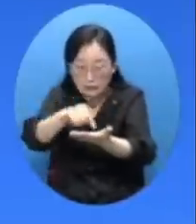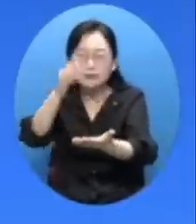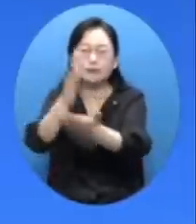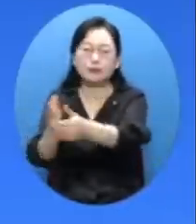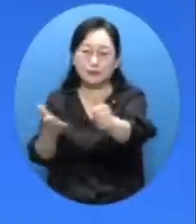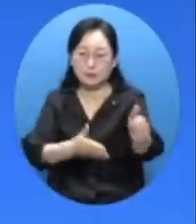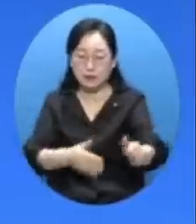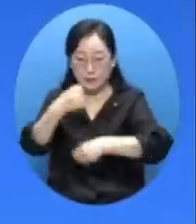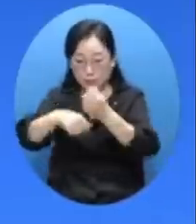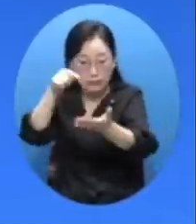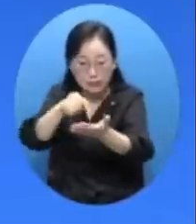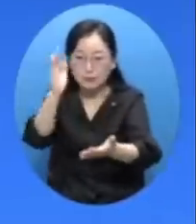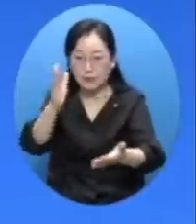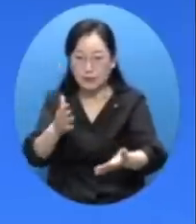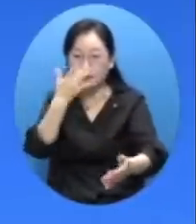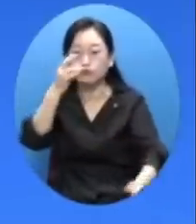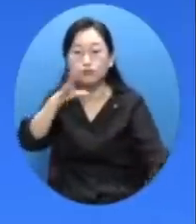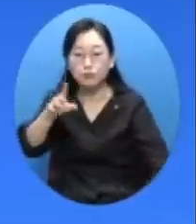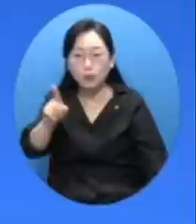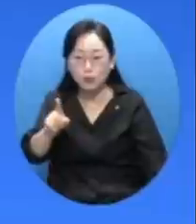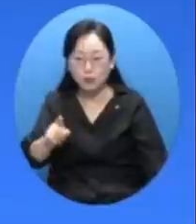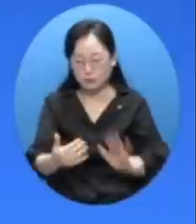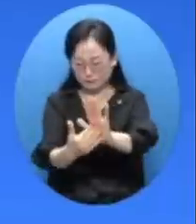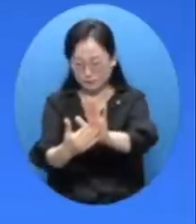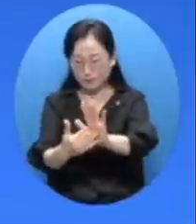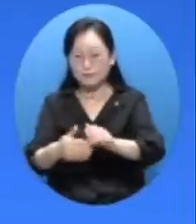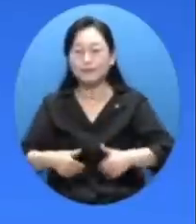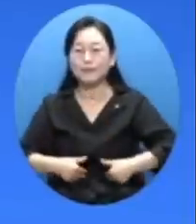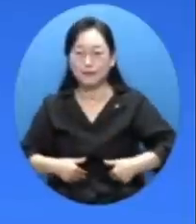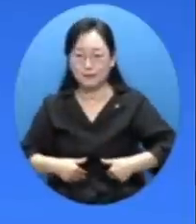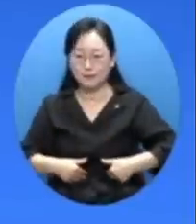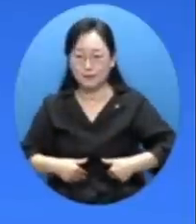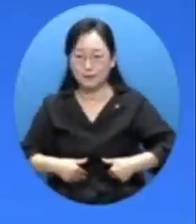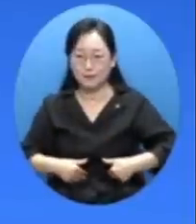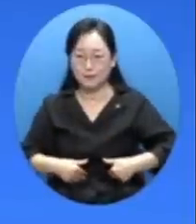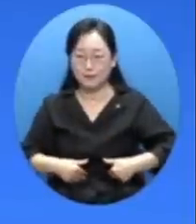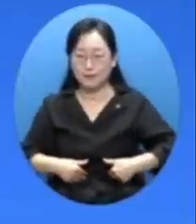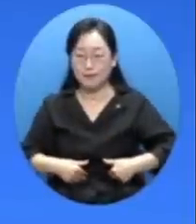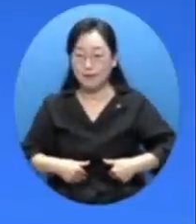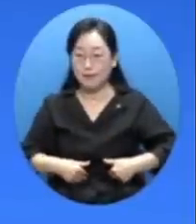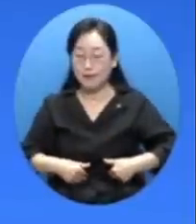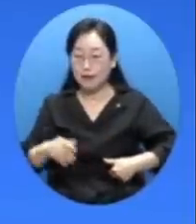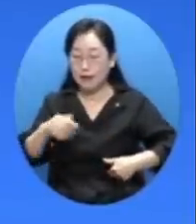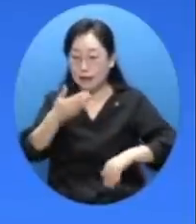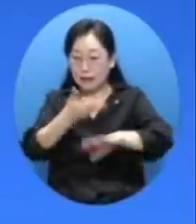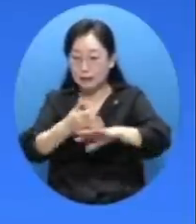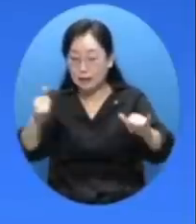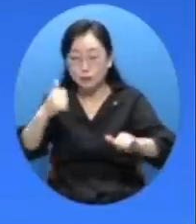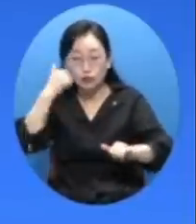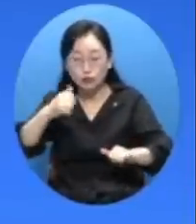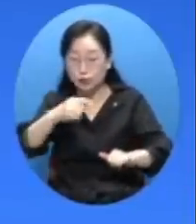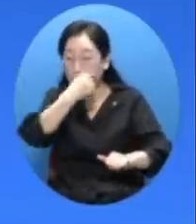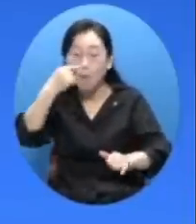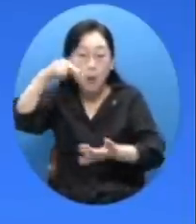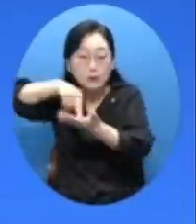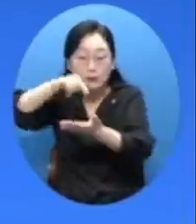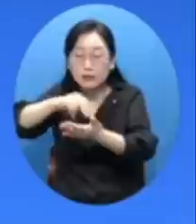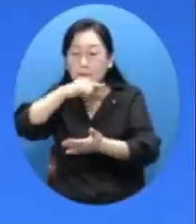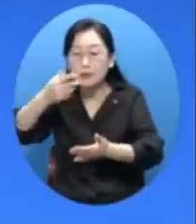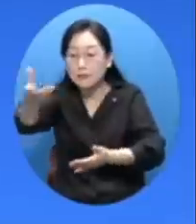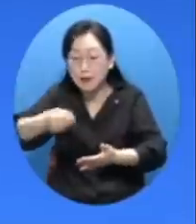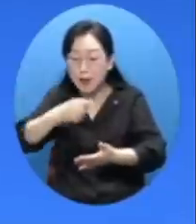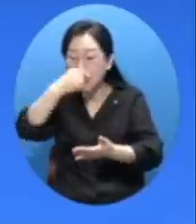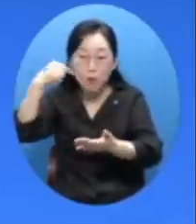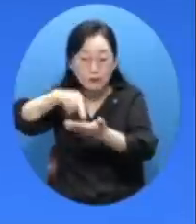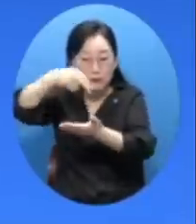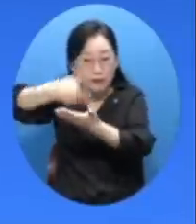절대 누르면 안 됩니다. 그런 거 무조건 되고 다 차단해버려야 되는 것입니다. 절대 그리고 남 빚 보증해주면 안 됩니다. 여러분 원칙에서 벗어난